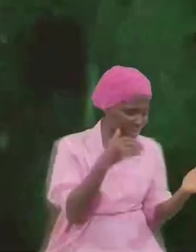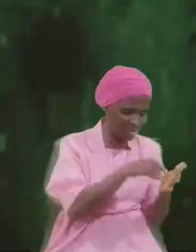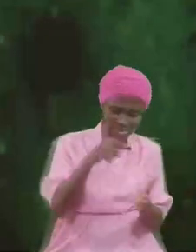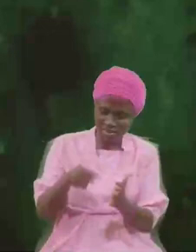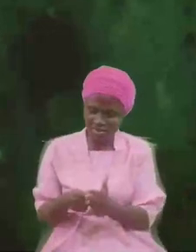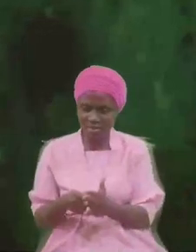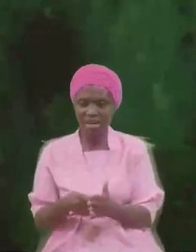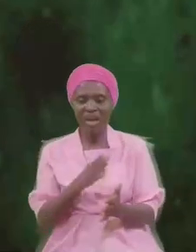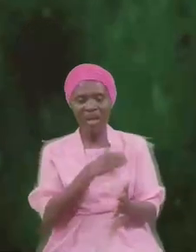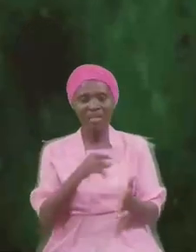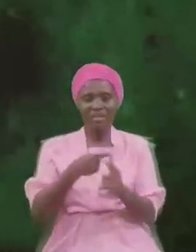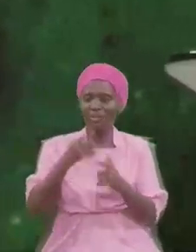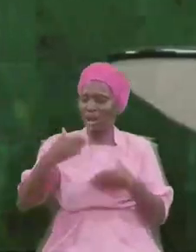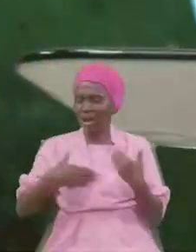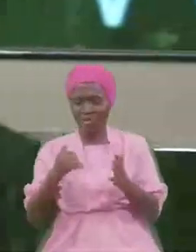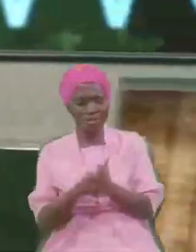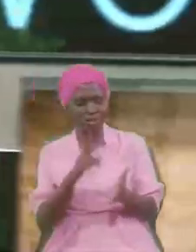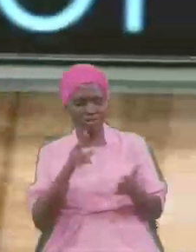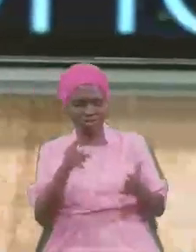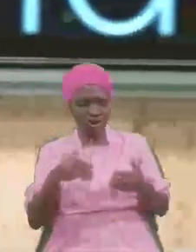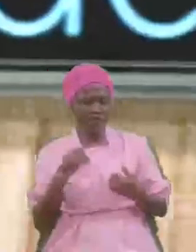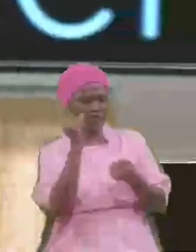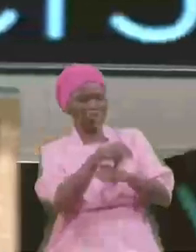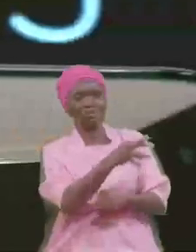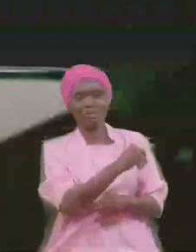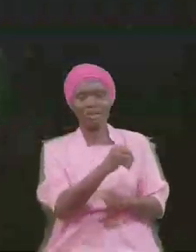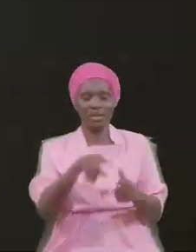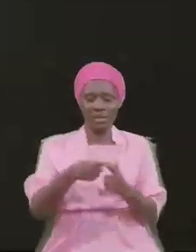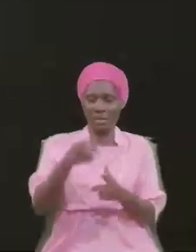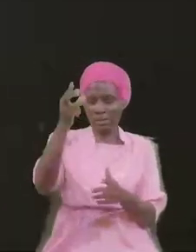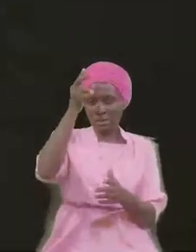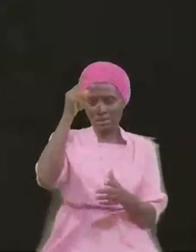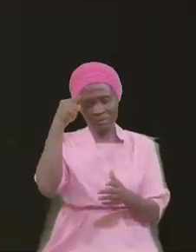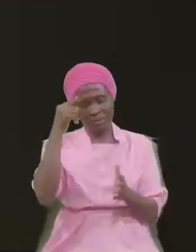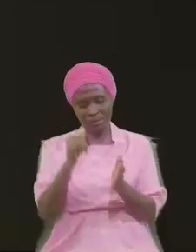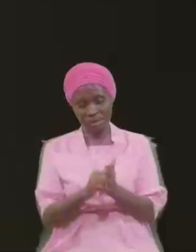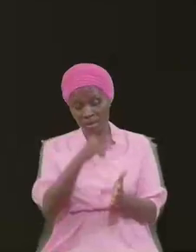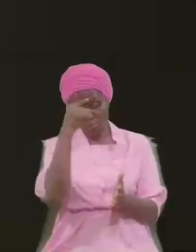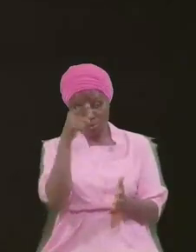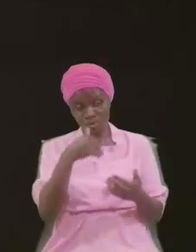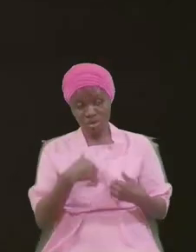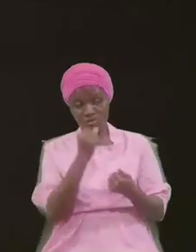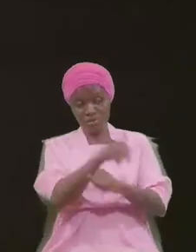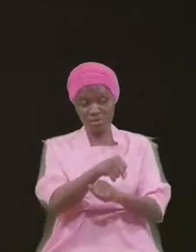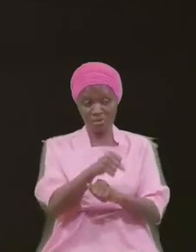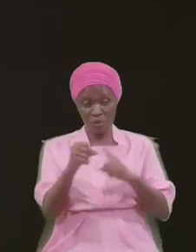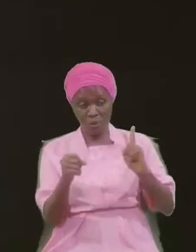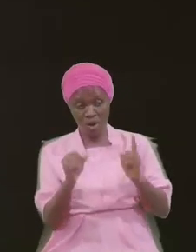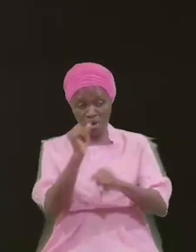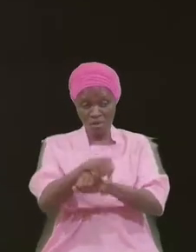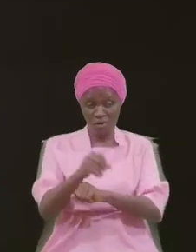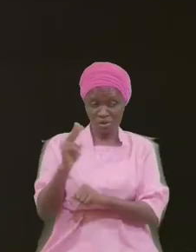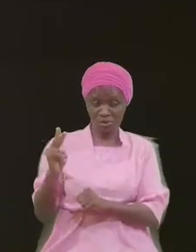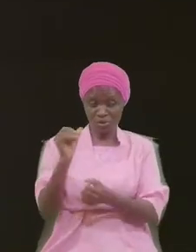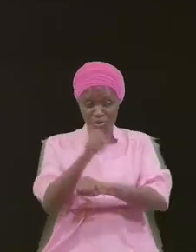vaincu, vous les avez vaincus, et le diable croit que parce que vous avez vaincu, 1, 2, 3, que vous